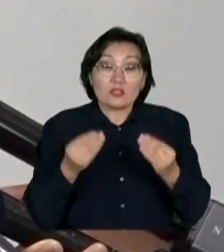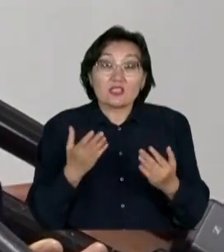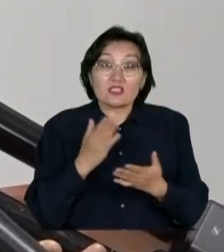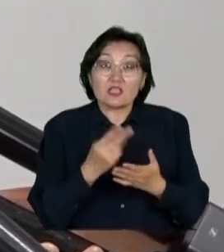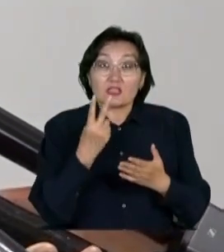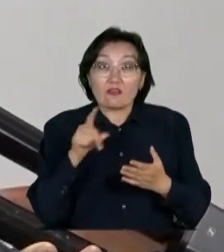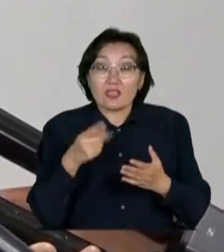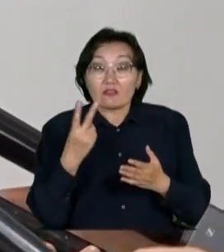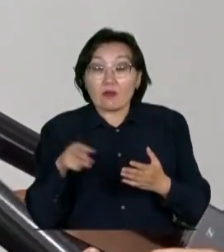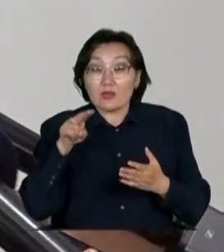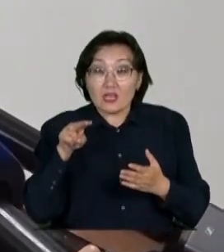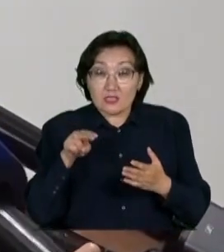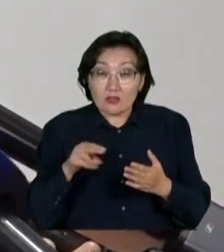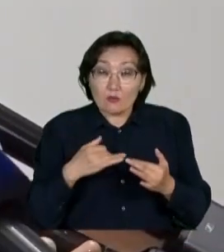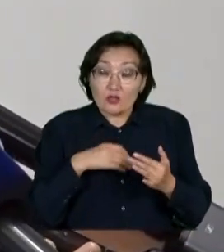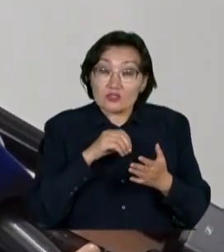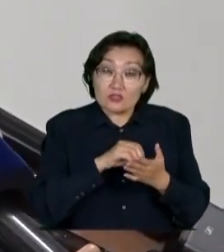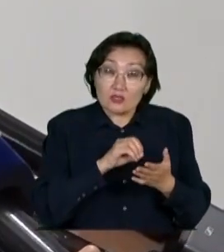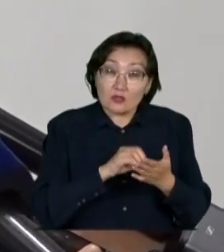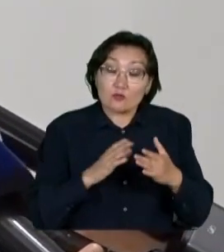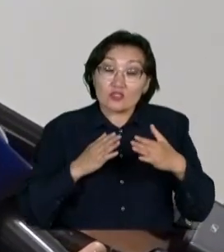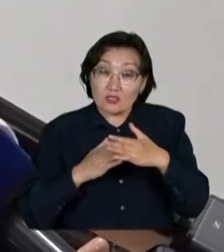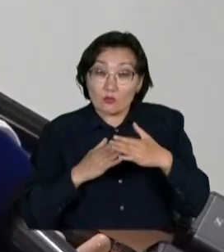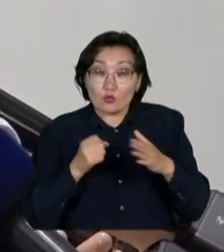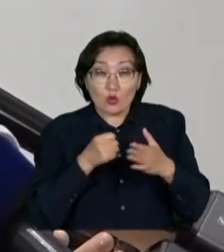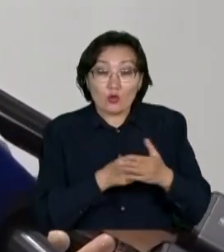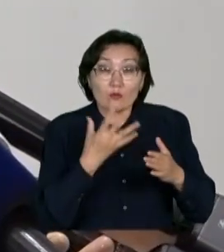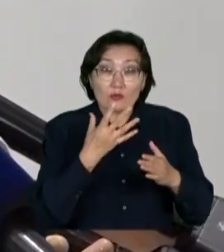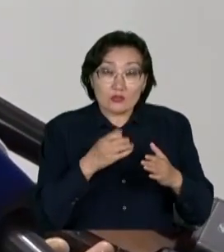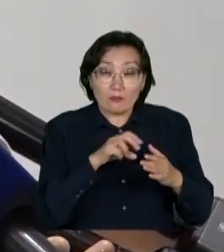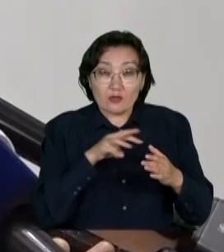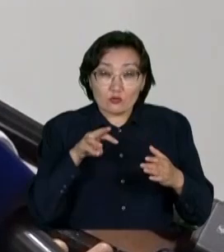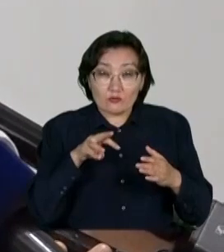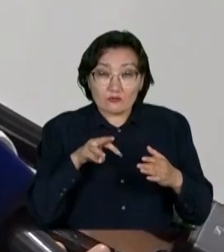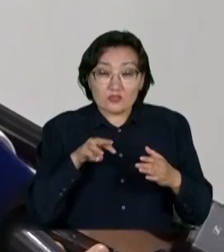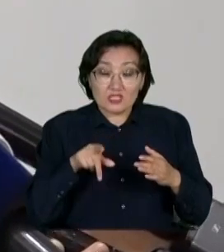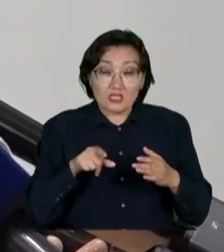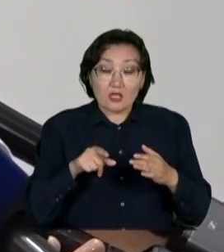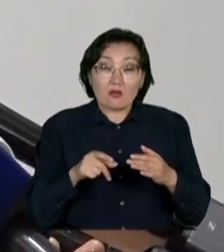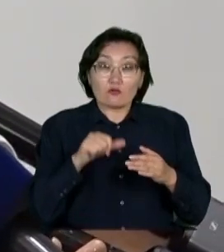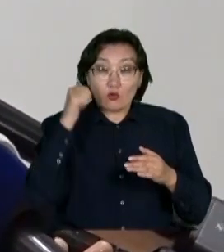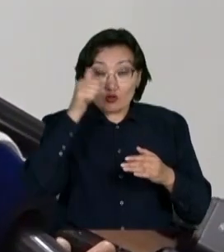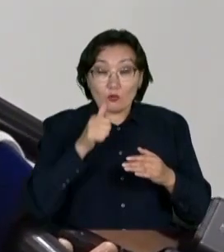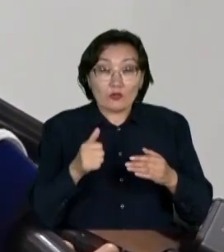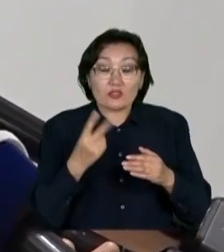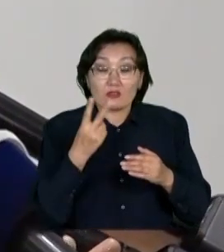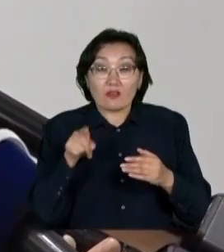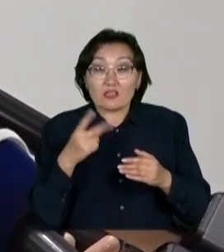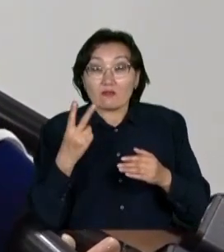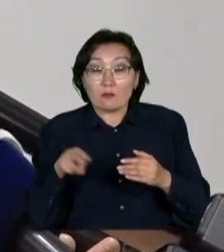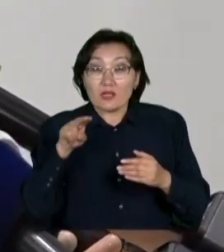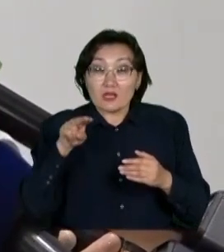2,2 миллиарда, мы ставим ограничение до 500 миллионов тенге в год. Ну, 2,2 миллиарда